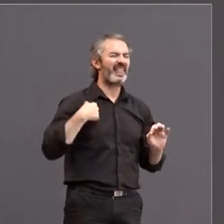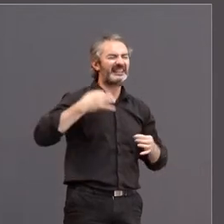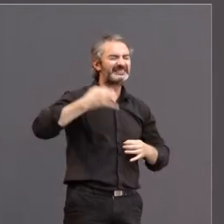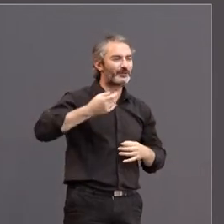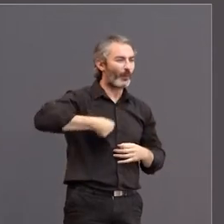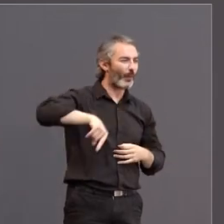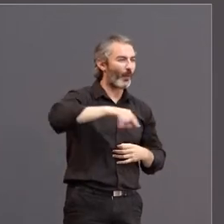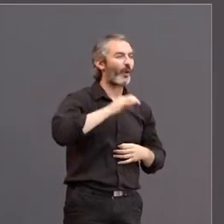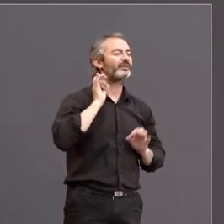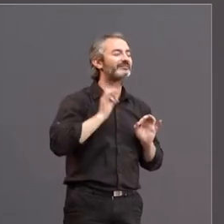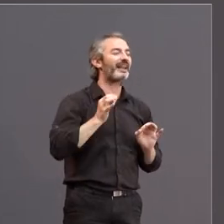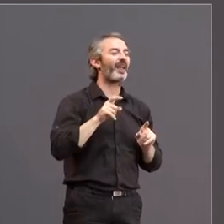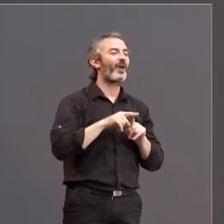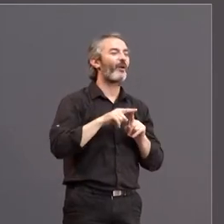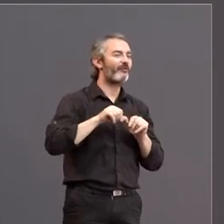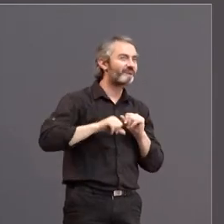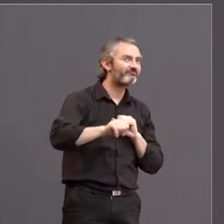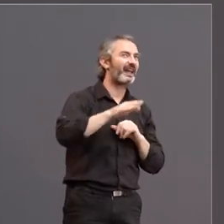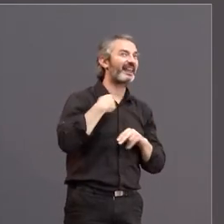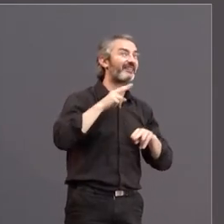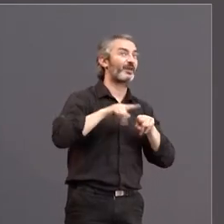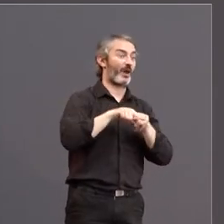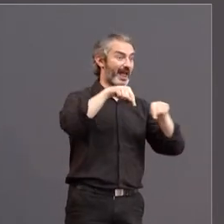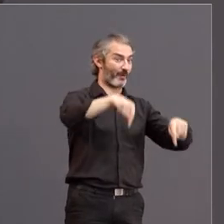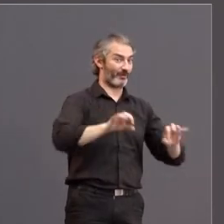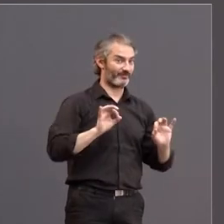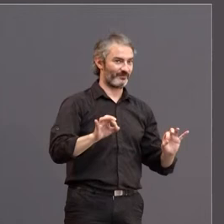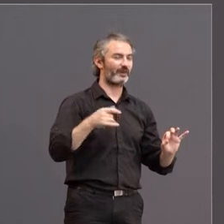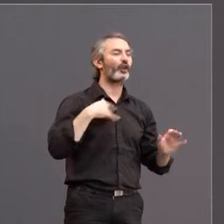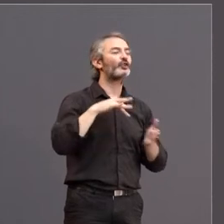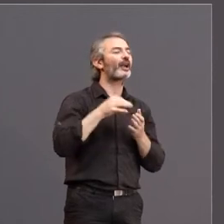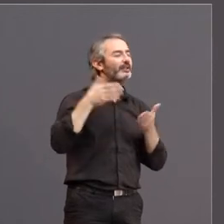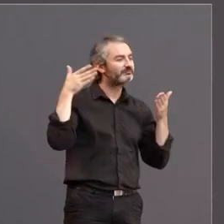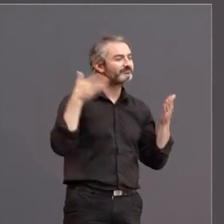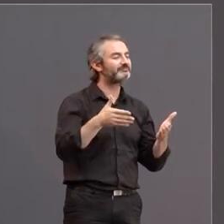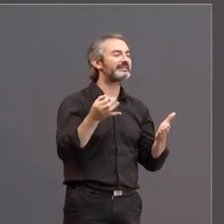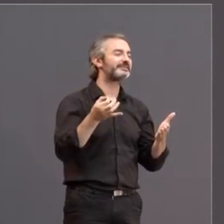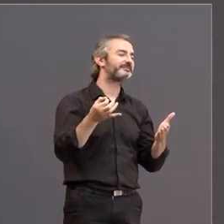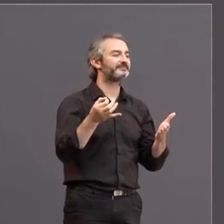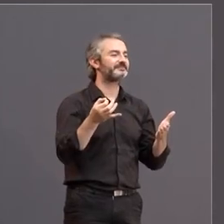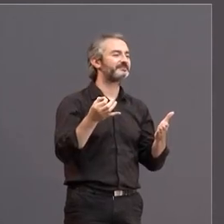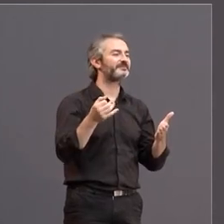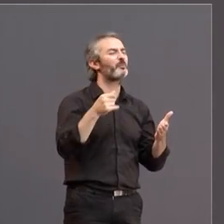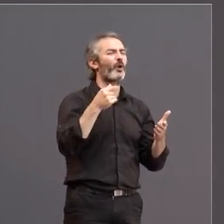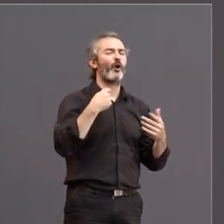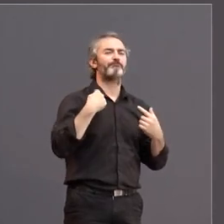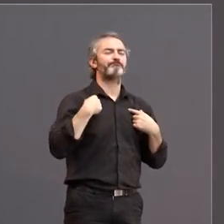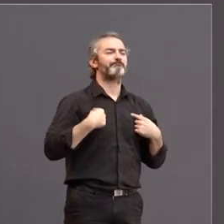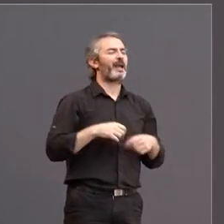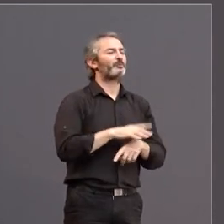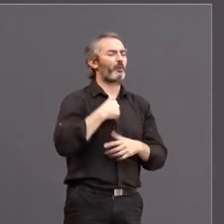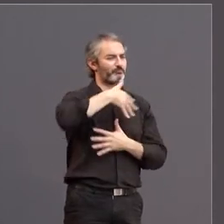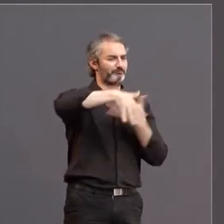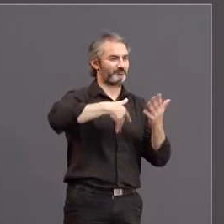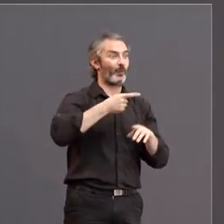que amb la mateixa emoció que teníem de poder celebrar un acte com el d'avui, avui es tracta d'emocions barrejades. D'una